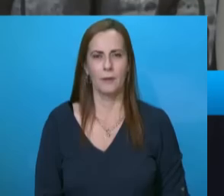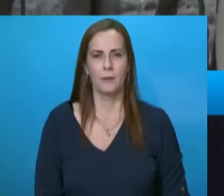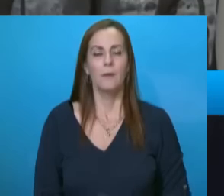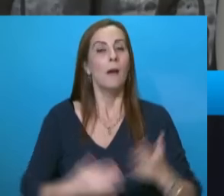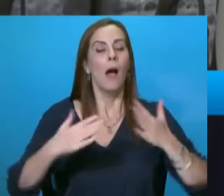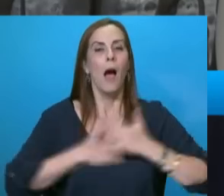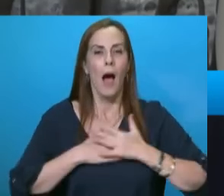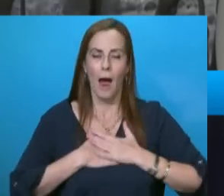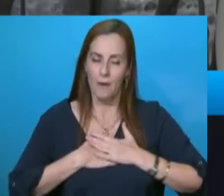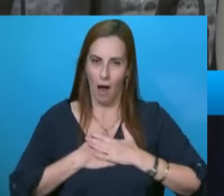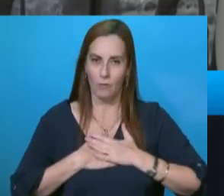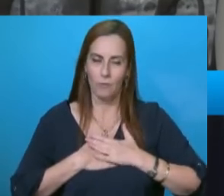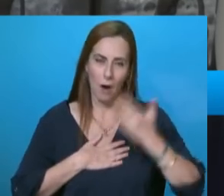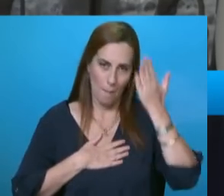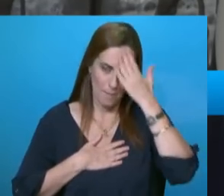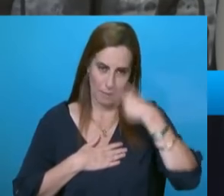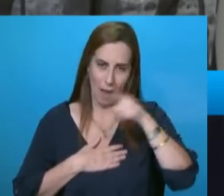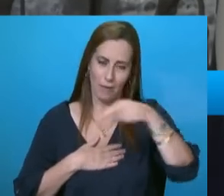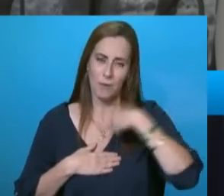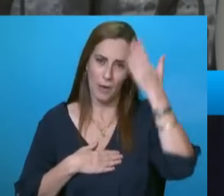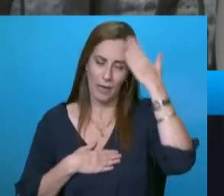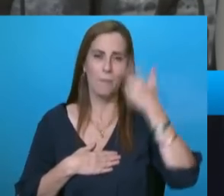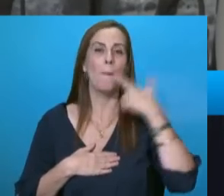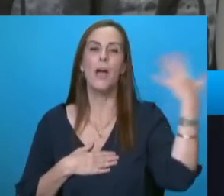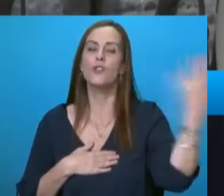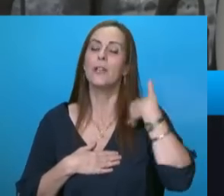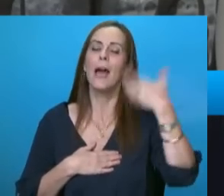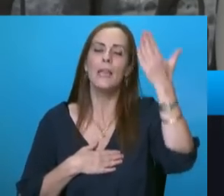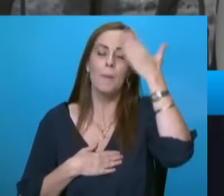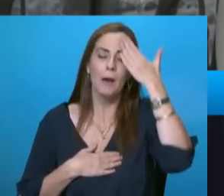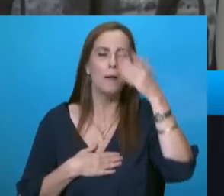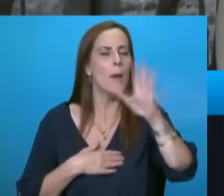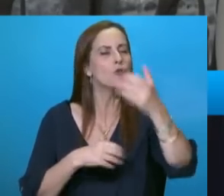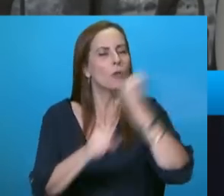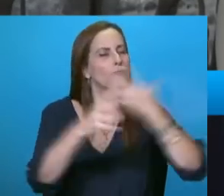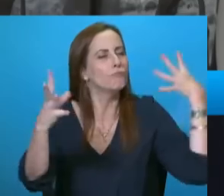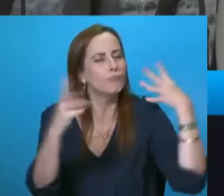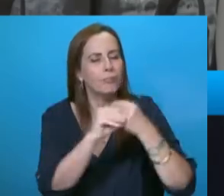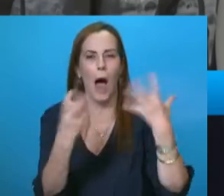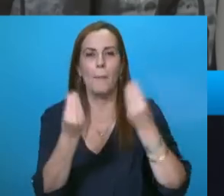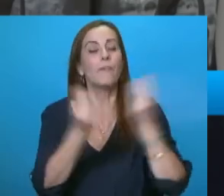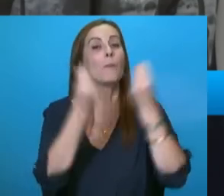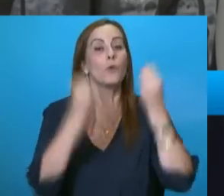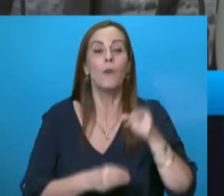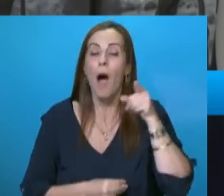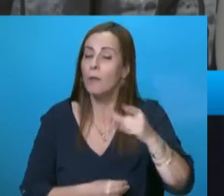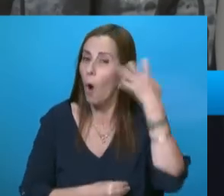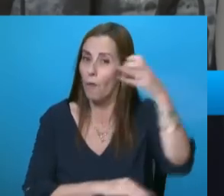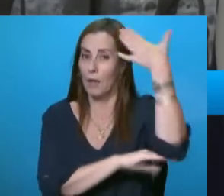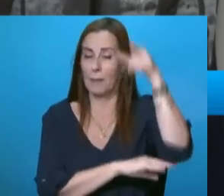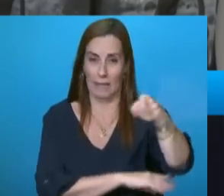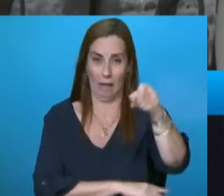אנחנו מכירים שנים ארוכות. אני מכיר בזכויותיך הרבות וביותך פטריוט